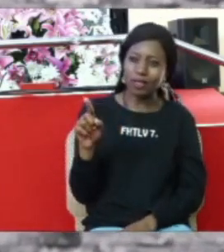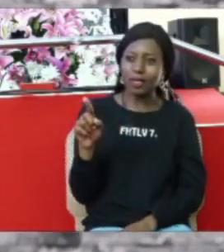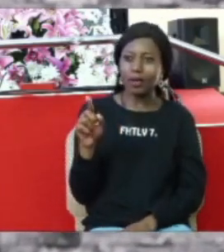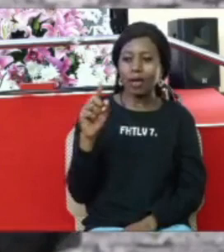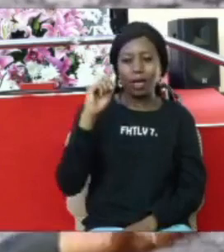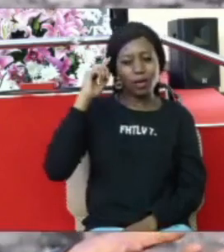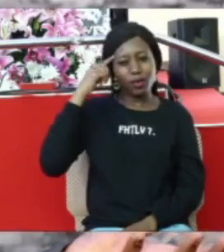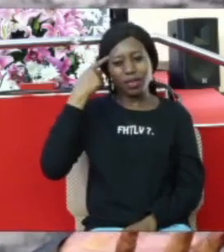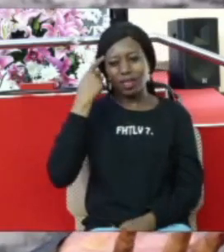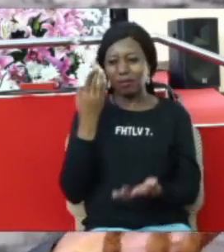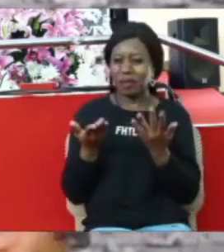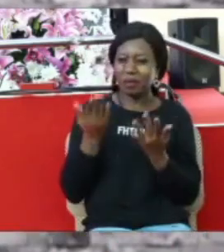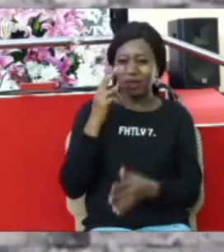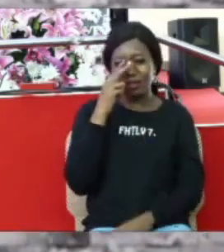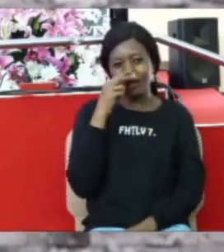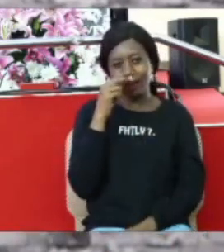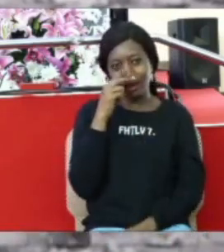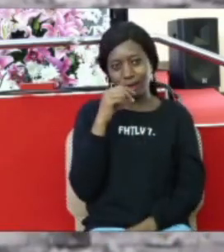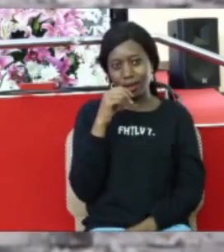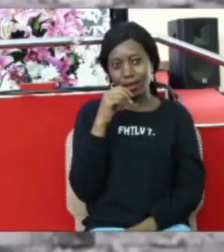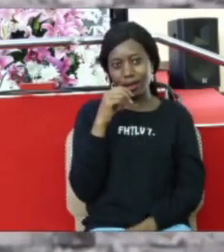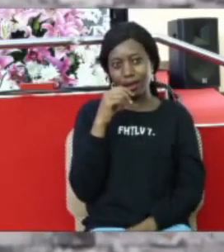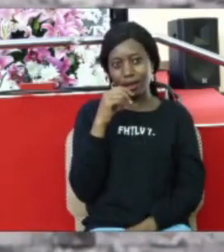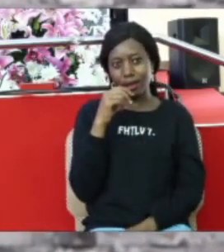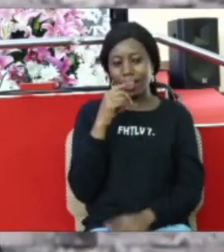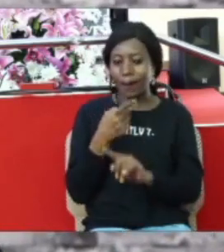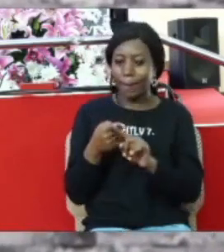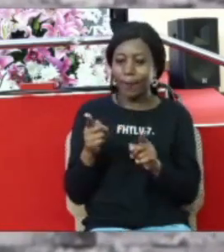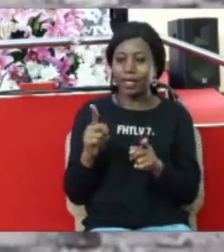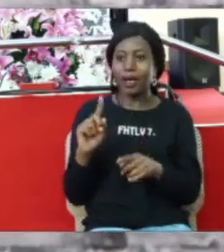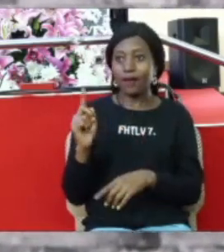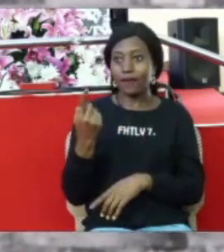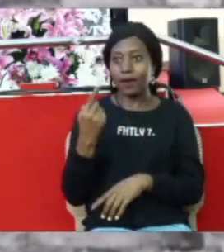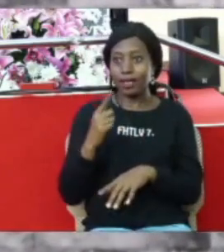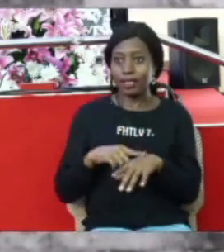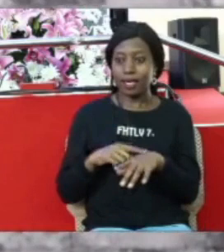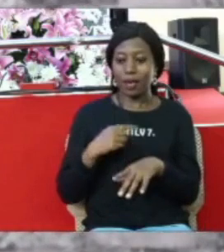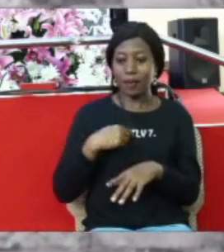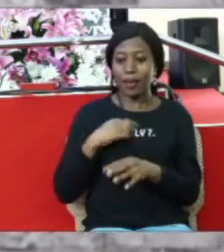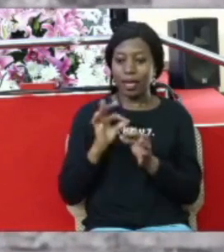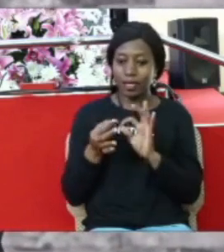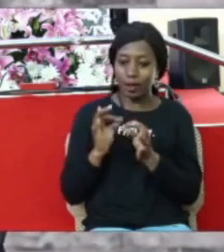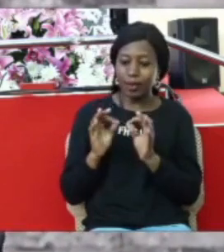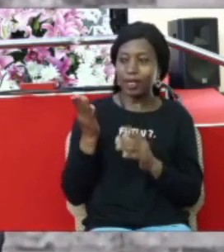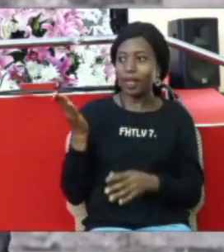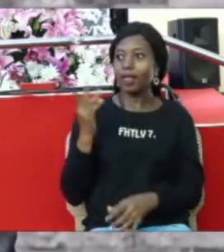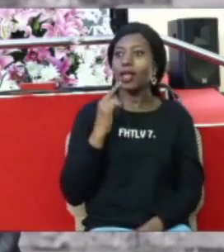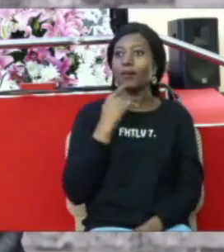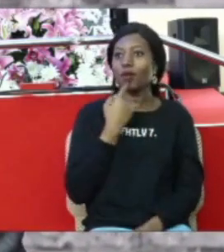was I acted as an interpreter. Wapokoti, hawavai nguo, wakati ule, sasa